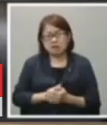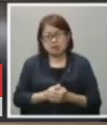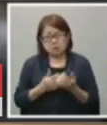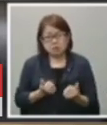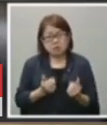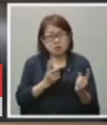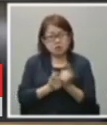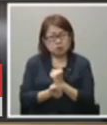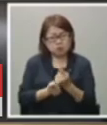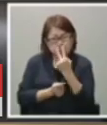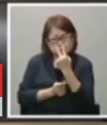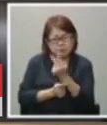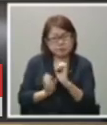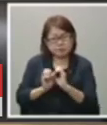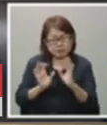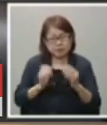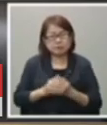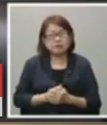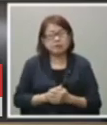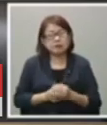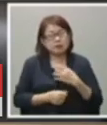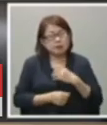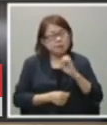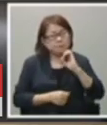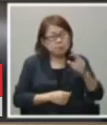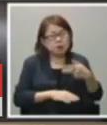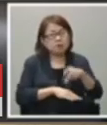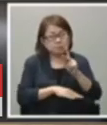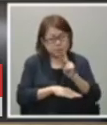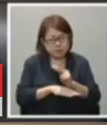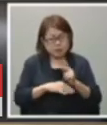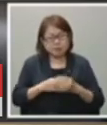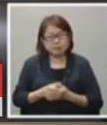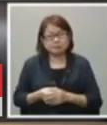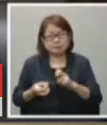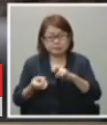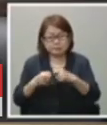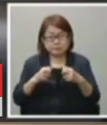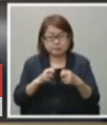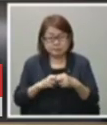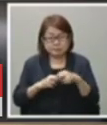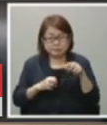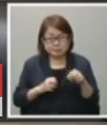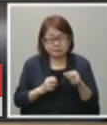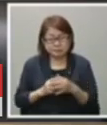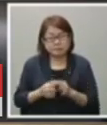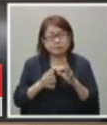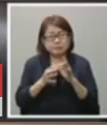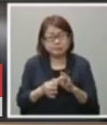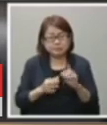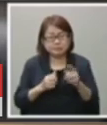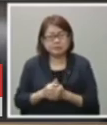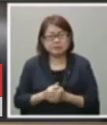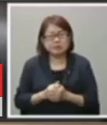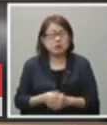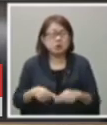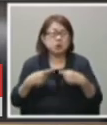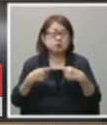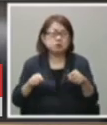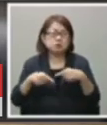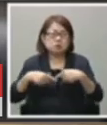ริ่มเห็นผมเรียนท่านประธานว่าเรื่องนี้ครับมันเป็นเรื่องที่ตอบสังคมยาก